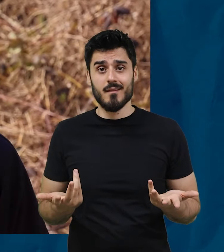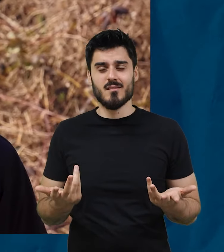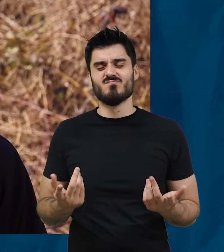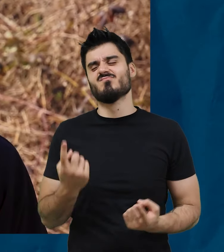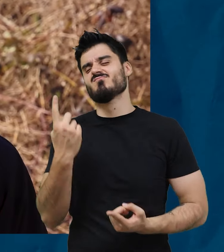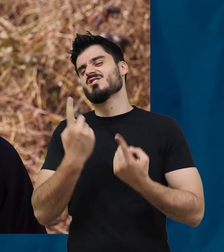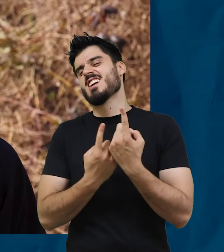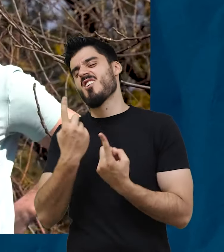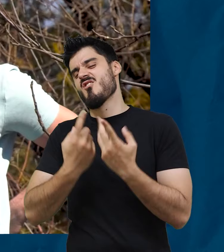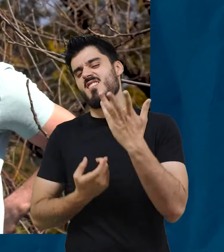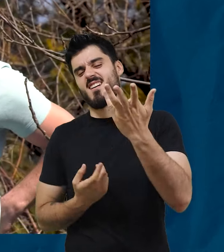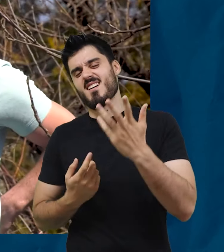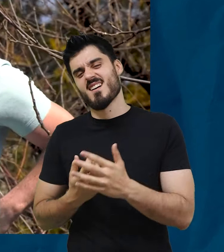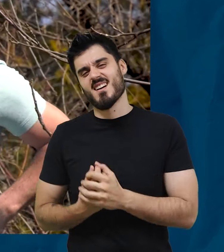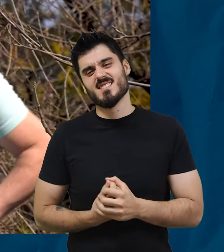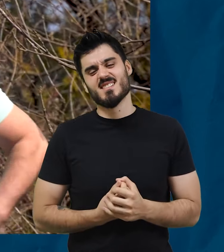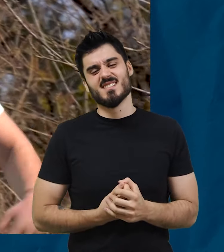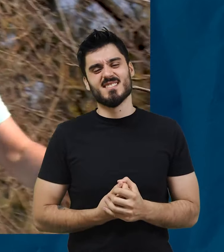Шегуваш се.